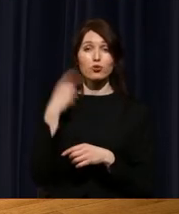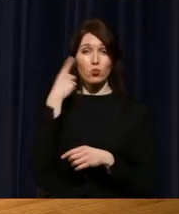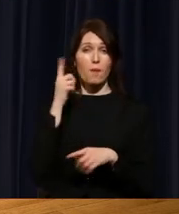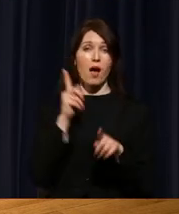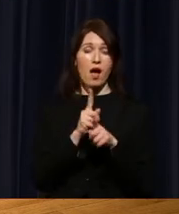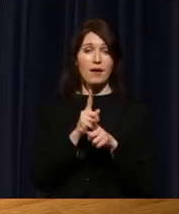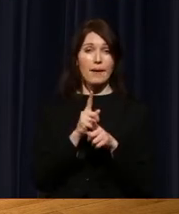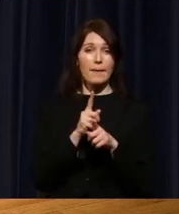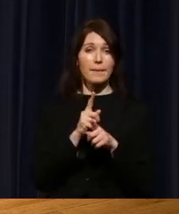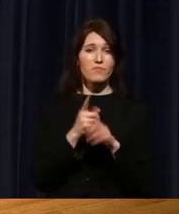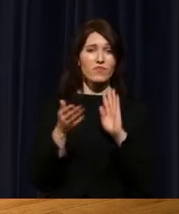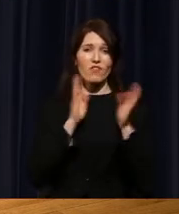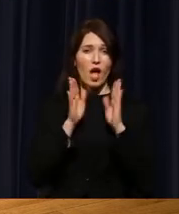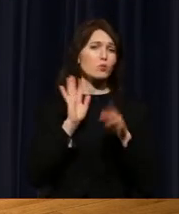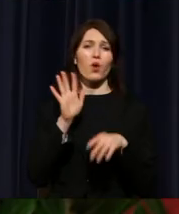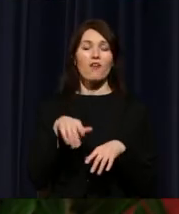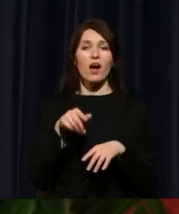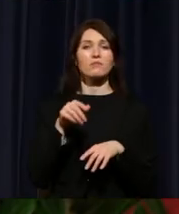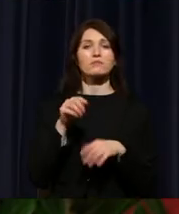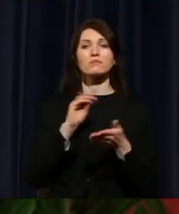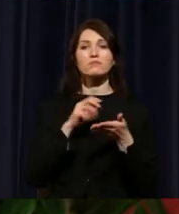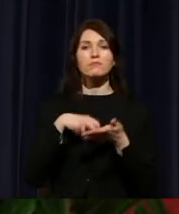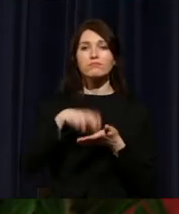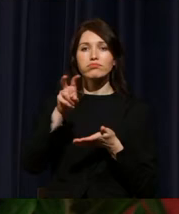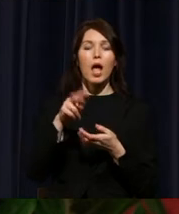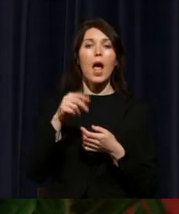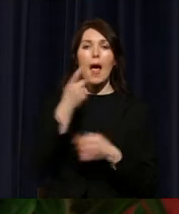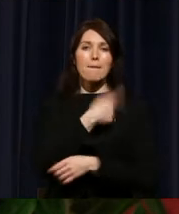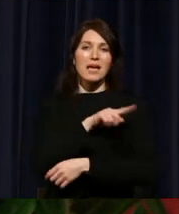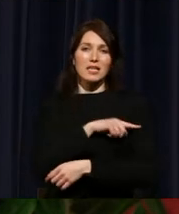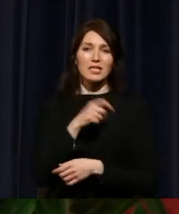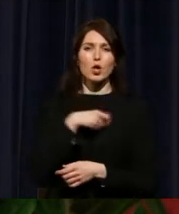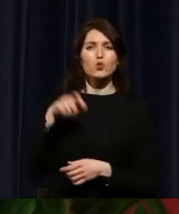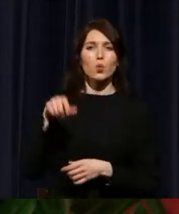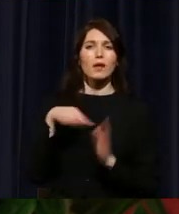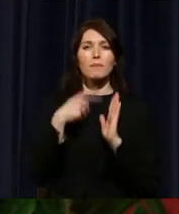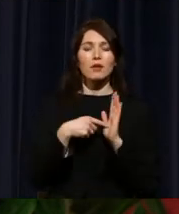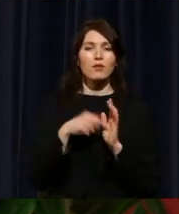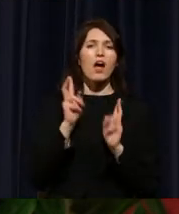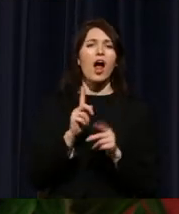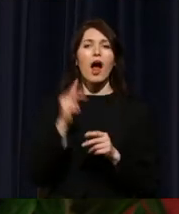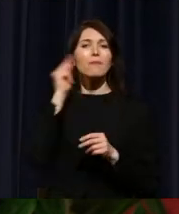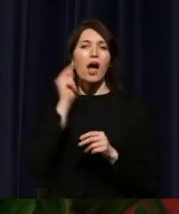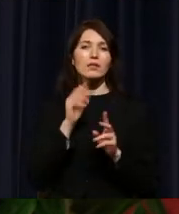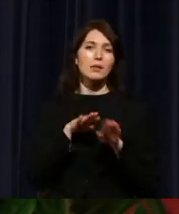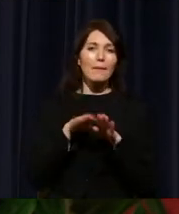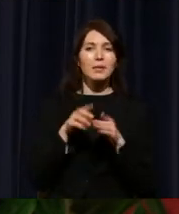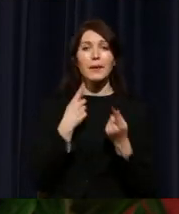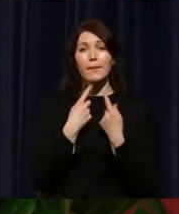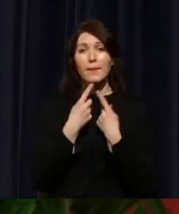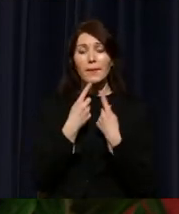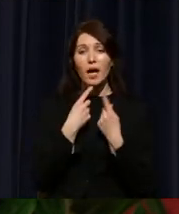tāpat vienkārši, nezinu, Facebookā uzsist kādam medicīnas studentam, ja kā tad tur ir un tam līdzīgi,